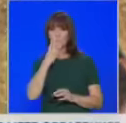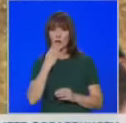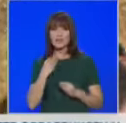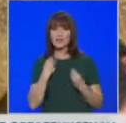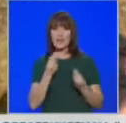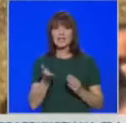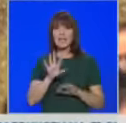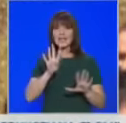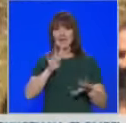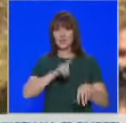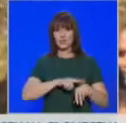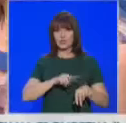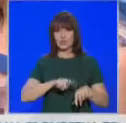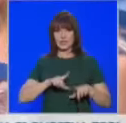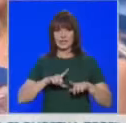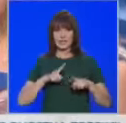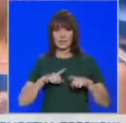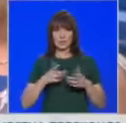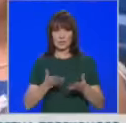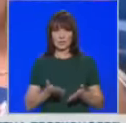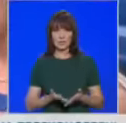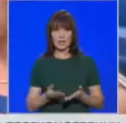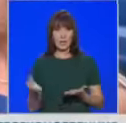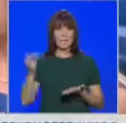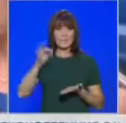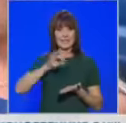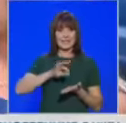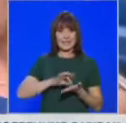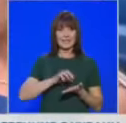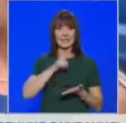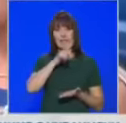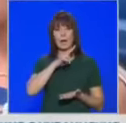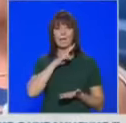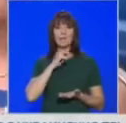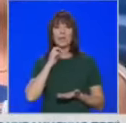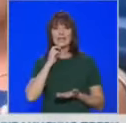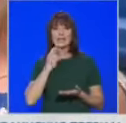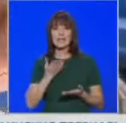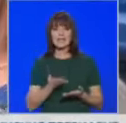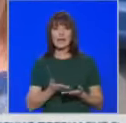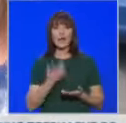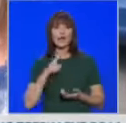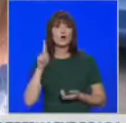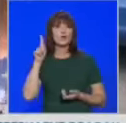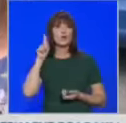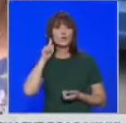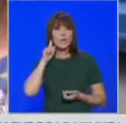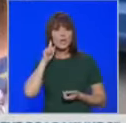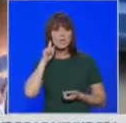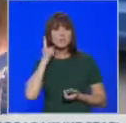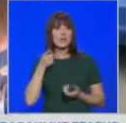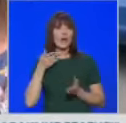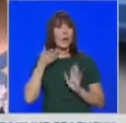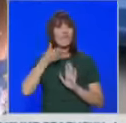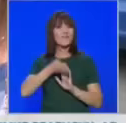малко след 9 часа тази сутрин. При пристигане на патрула, както вече посочих, чули са,